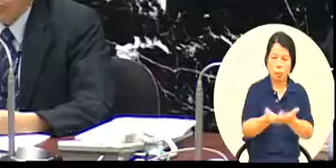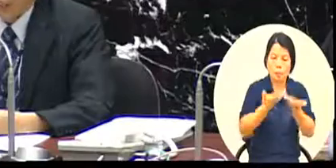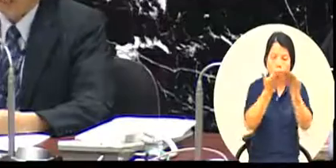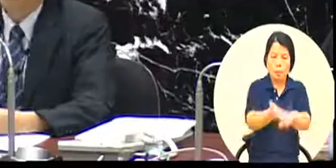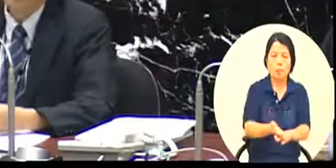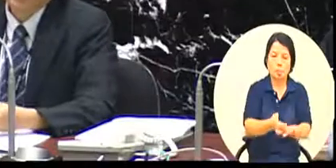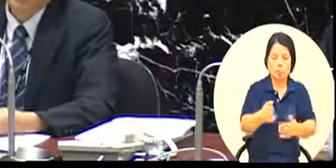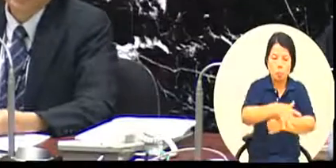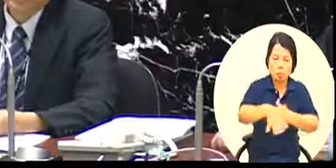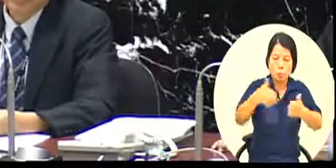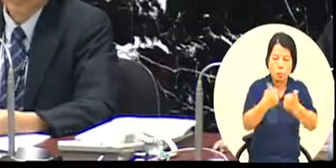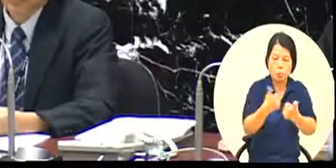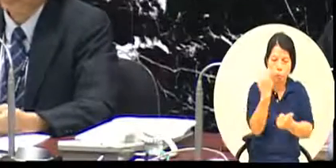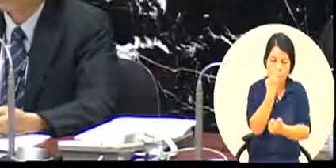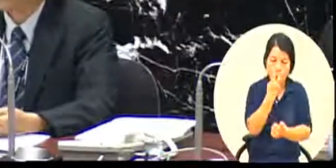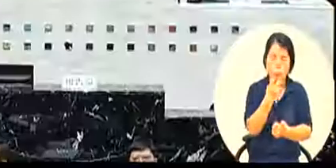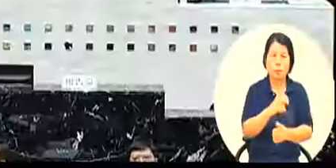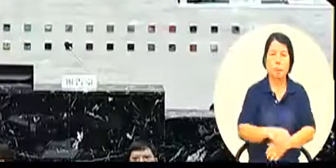员会审查。